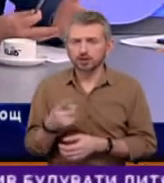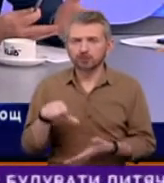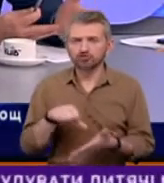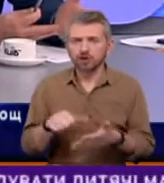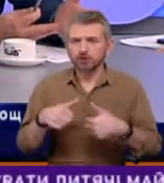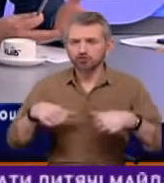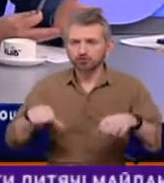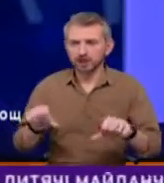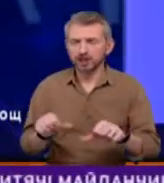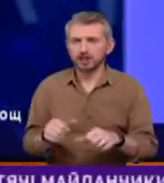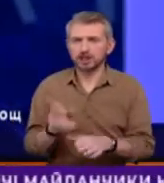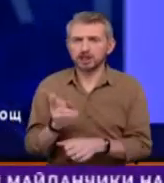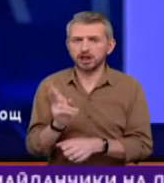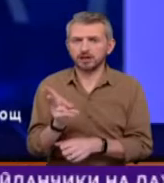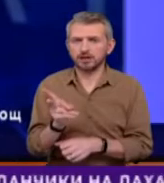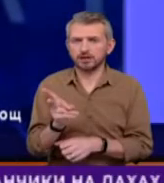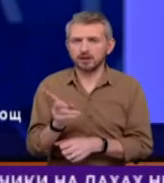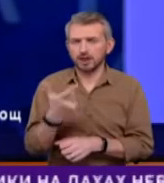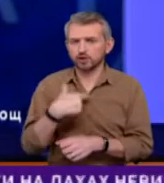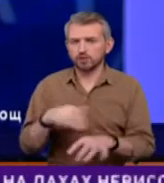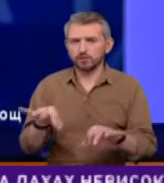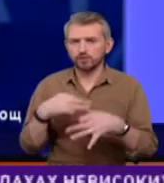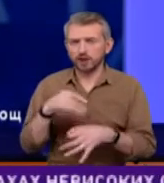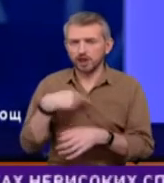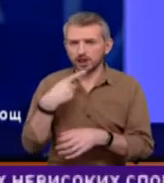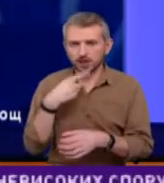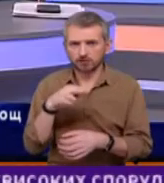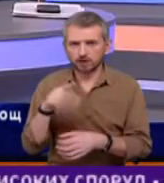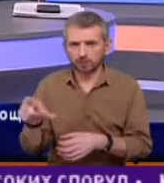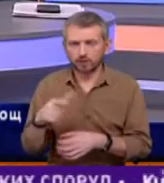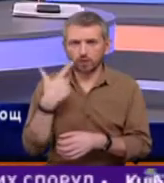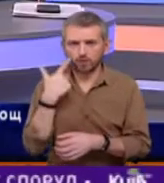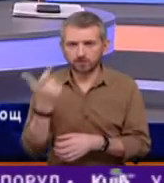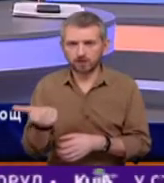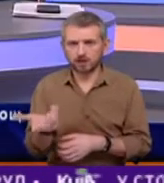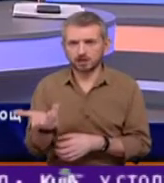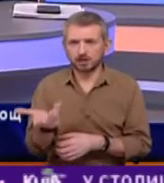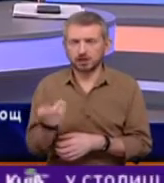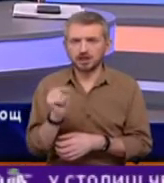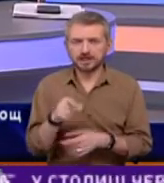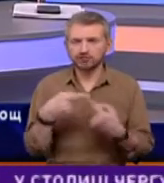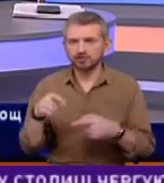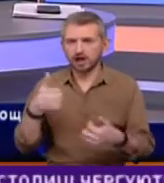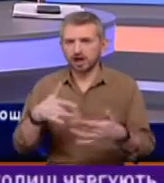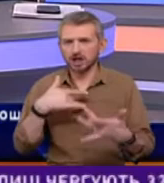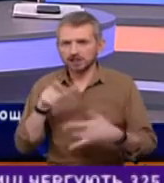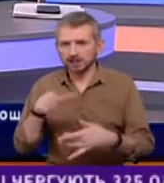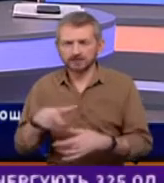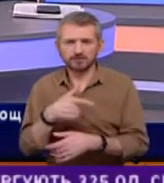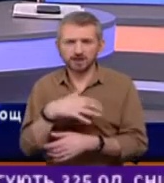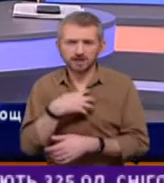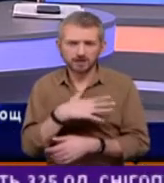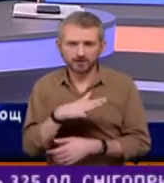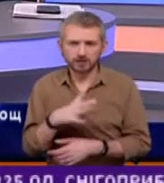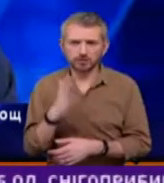член журі, який собі дозволяє казати в прямому ефірі, обзивати там тих чи інших артистів, неважно, не будемо говорити зараз про